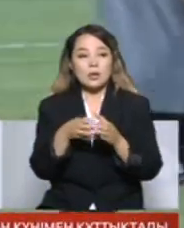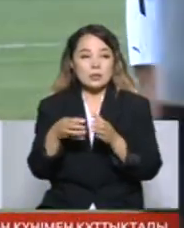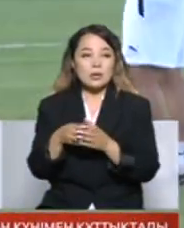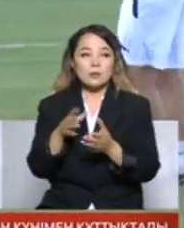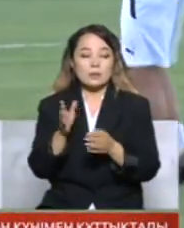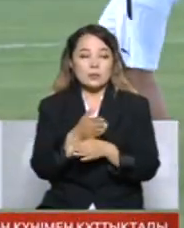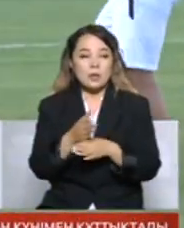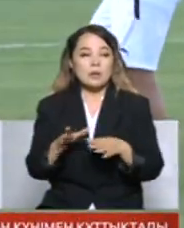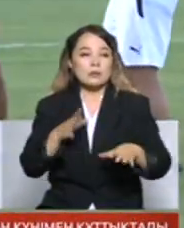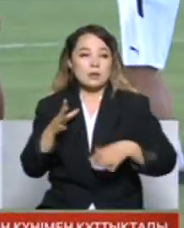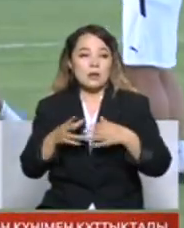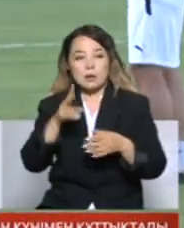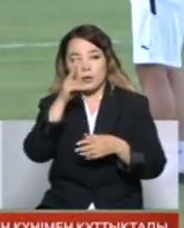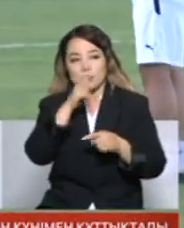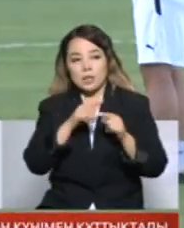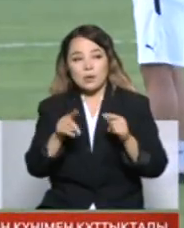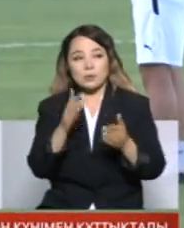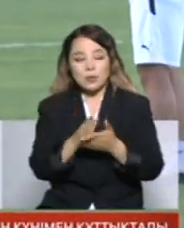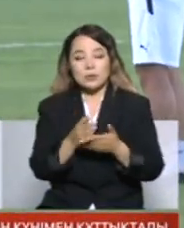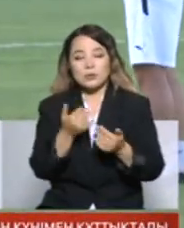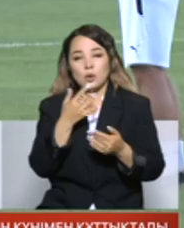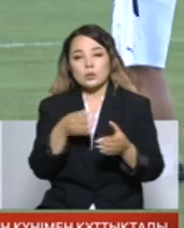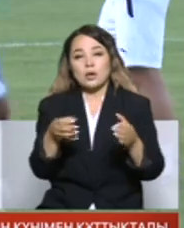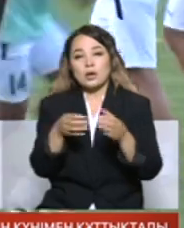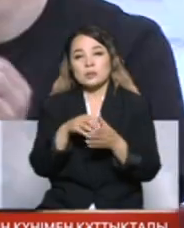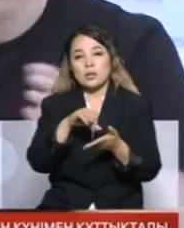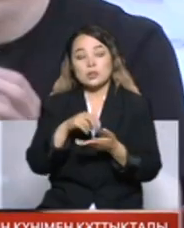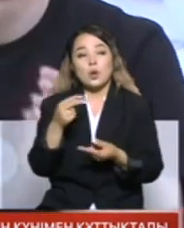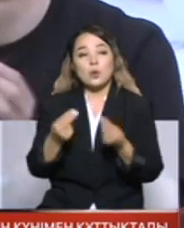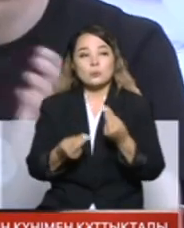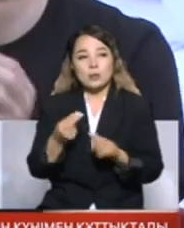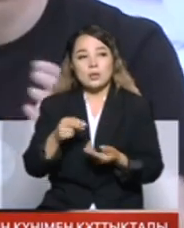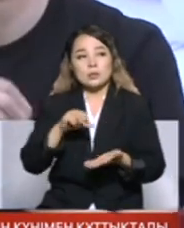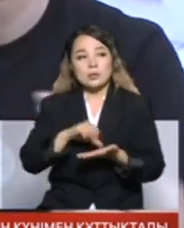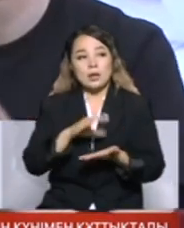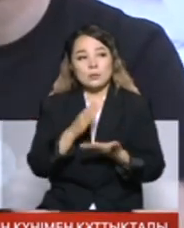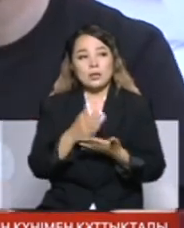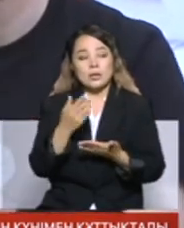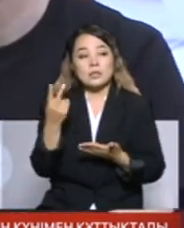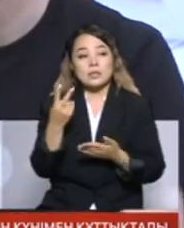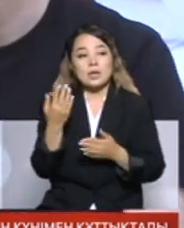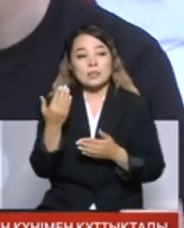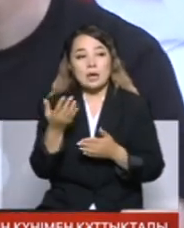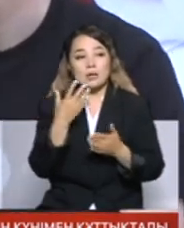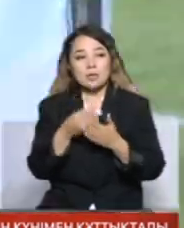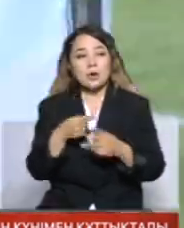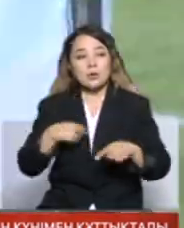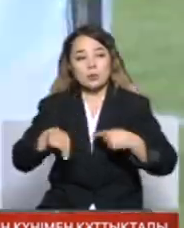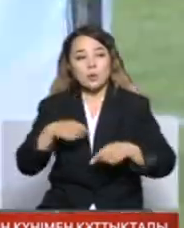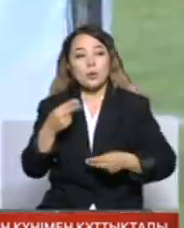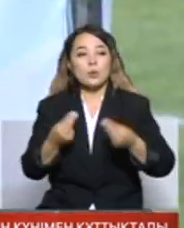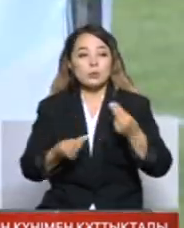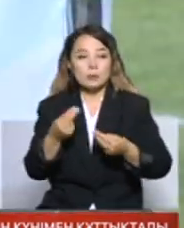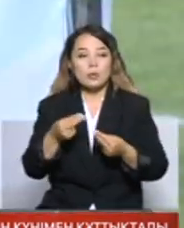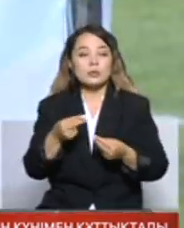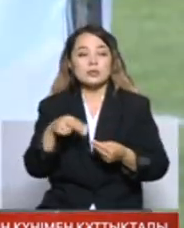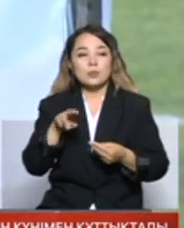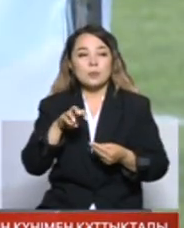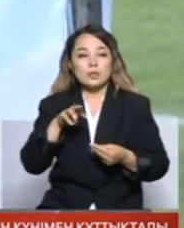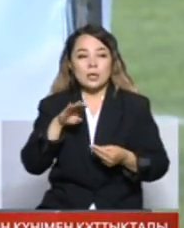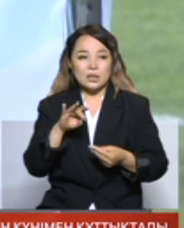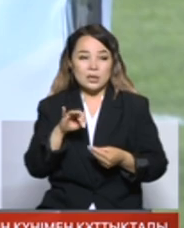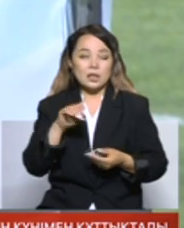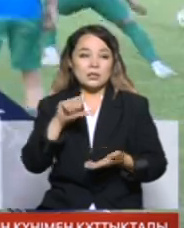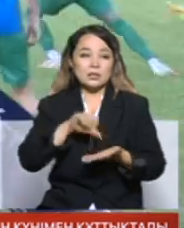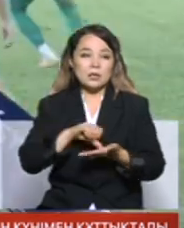тынымсыз жаттықты. Оның біріне кезінде ұлттық құрама сапында ойнаған Вахид Масудов, екіншісіне ала доптың шебері Дмитрий Агай